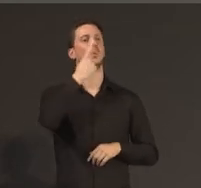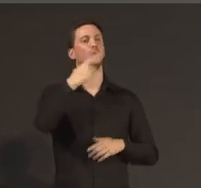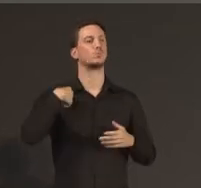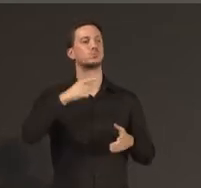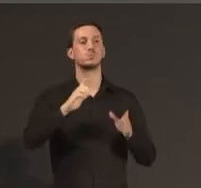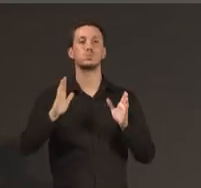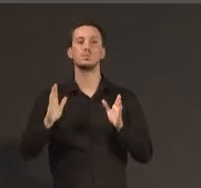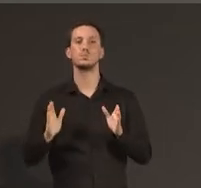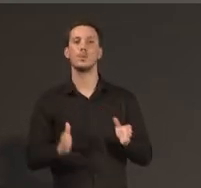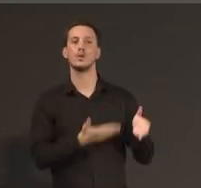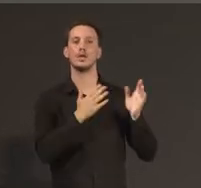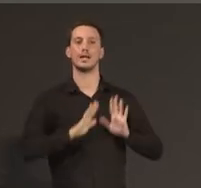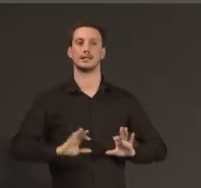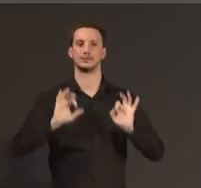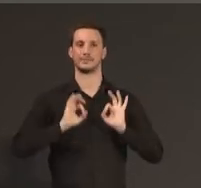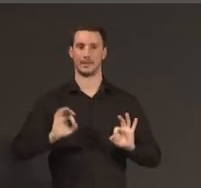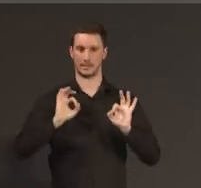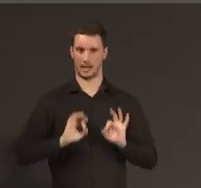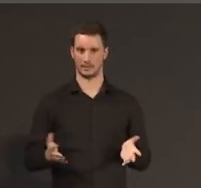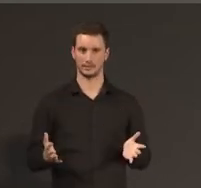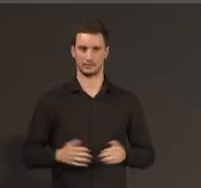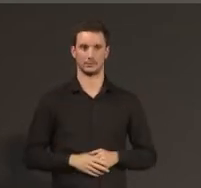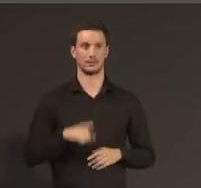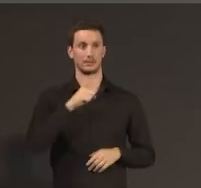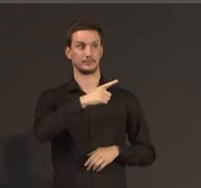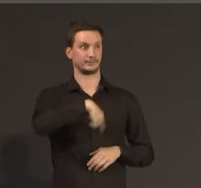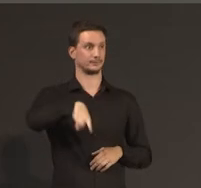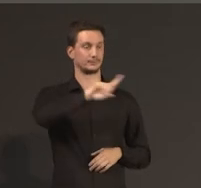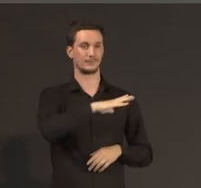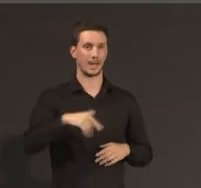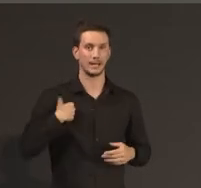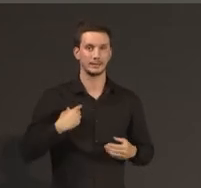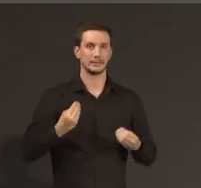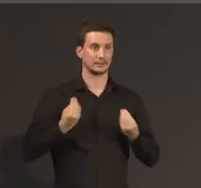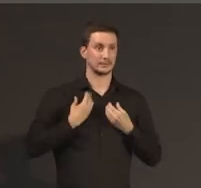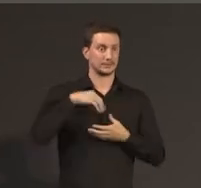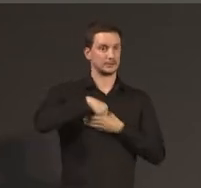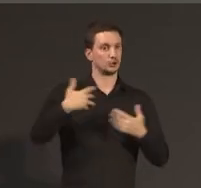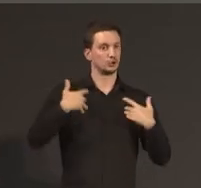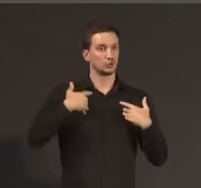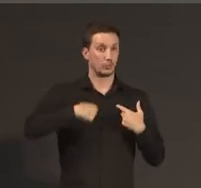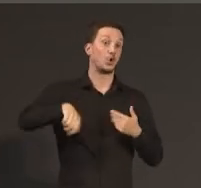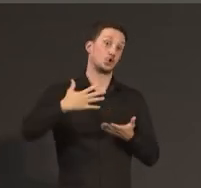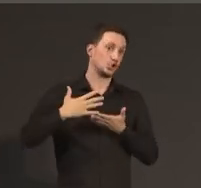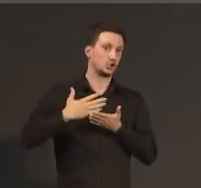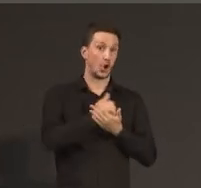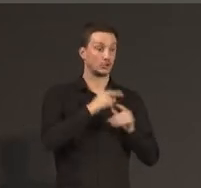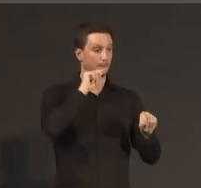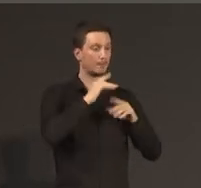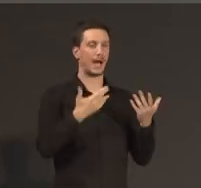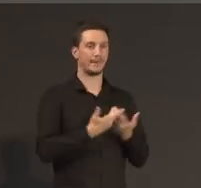especial. Sou una promoció que heu viscut, heu patit, tots i totes hem patit la